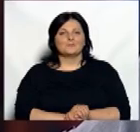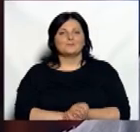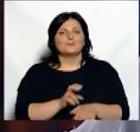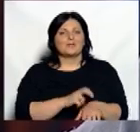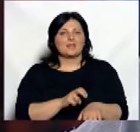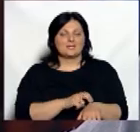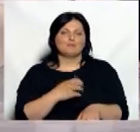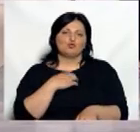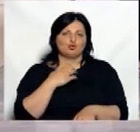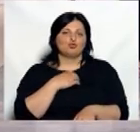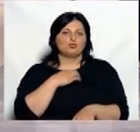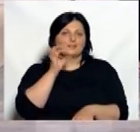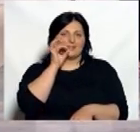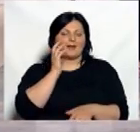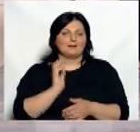ექიმი შიში ტრაკი.